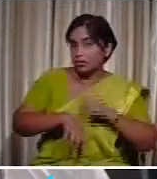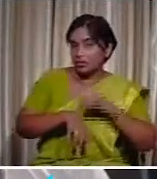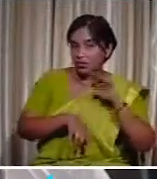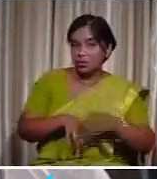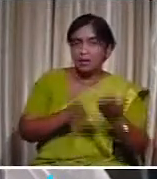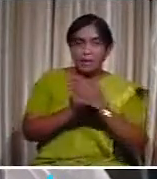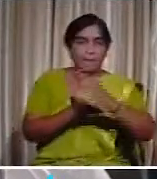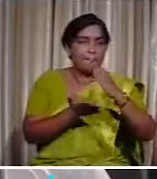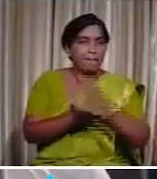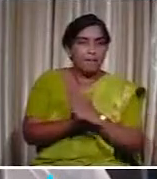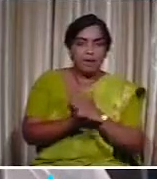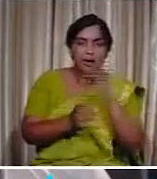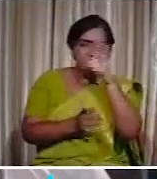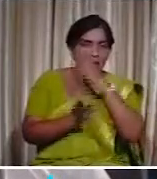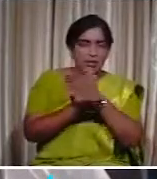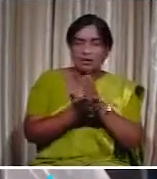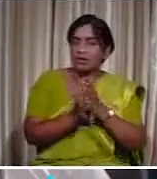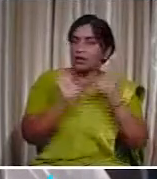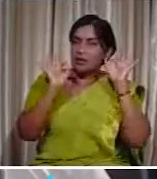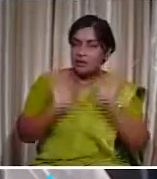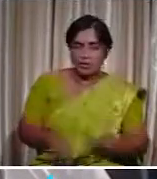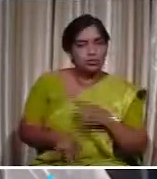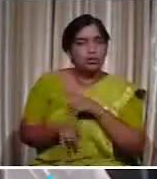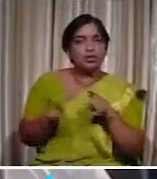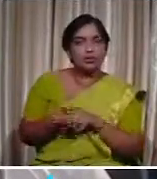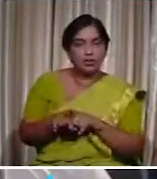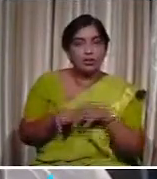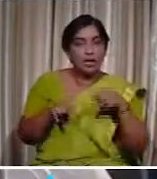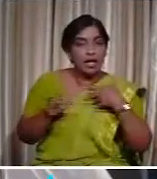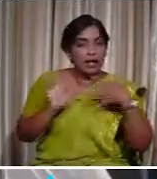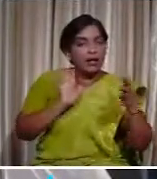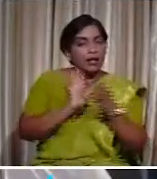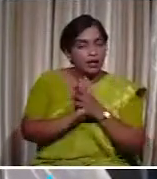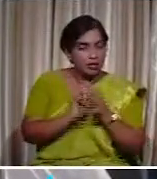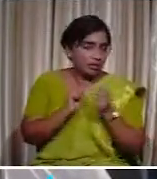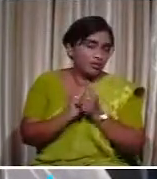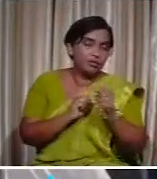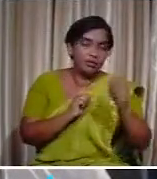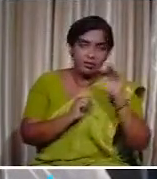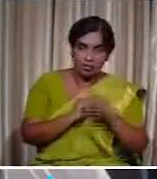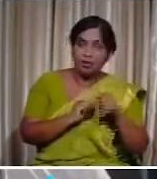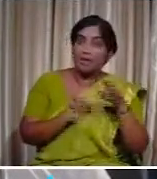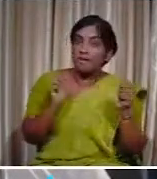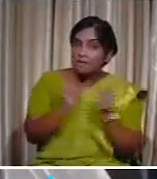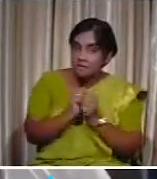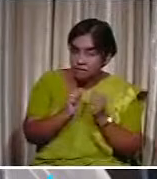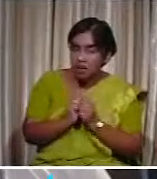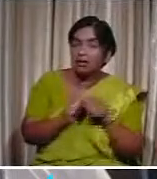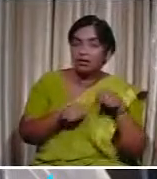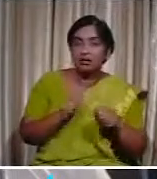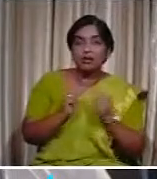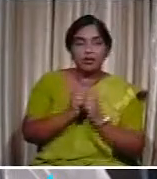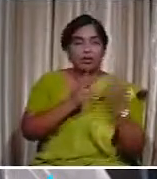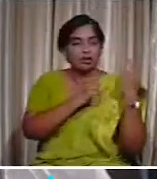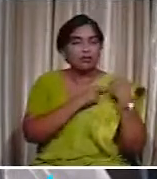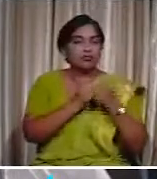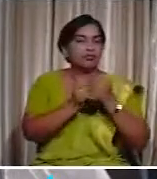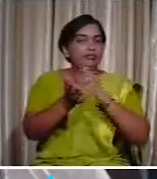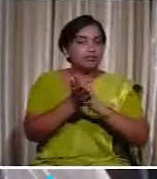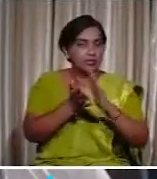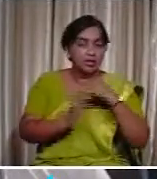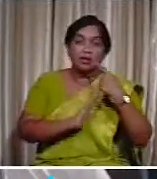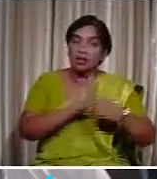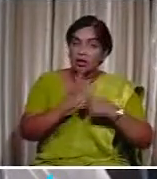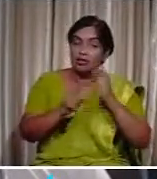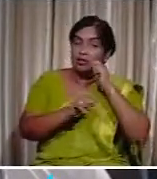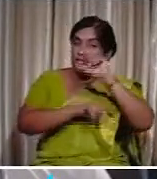අතර බෙදීම් පක්ෂපාත තියෙන විදියක් නැහැ. ඒ නිසා අපි එකට එකතු වෙලා වැඩ කරමු. වැඩ කරලා මේ කටයුතු යුතුයම් ඉෂ්ට කරලා මේ රටේ